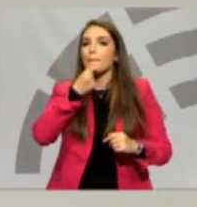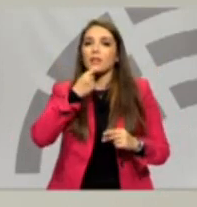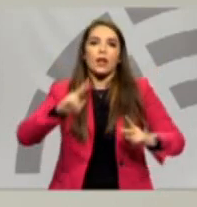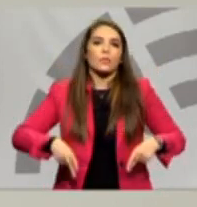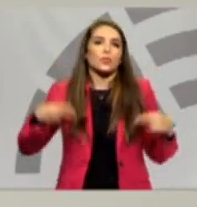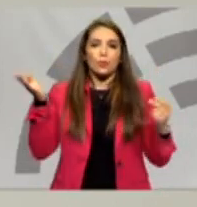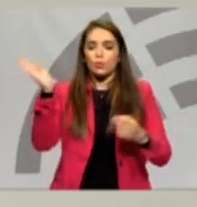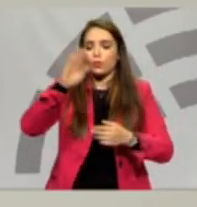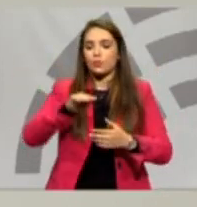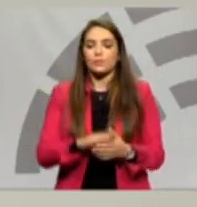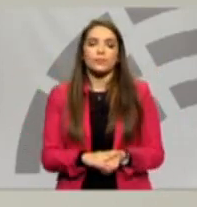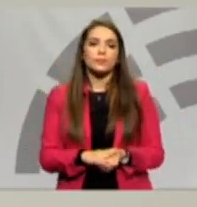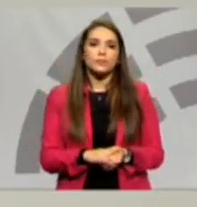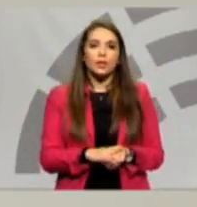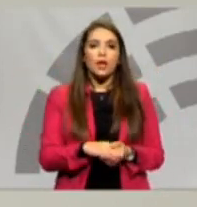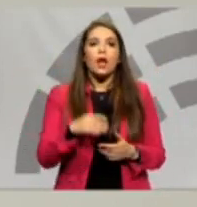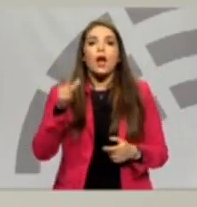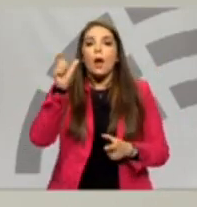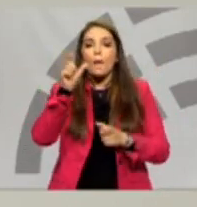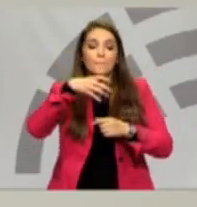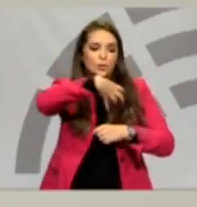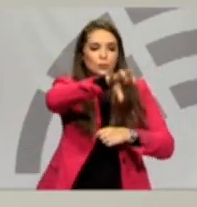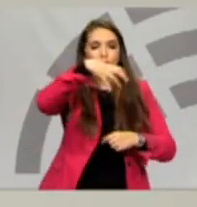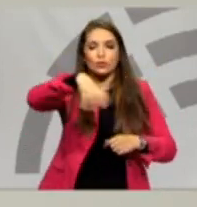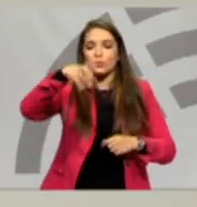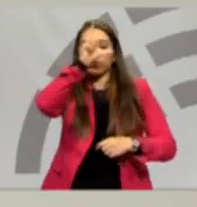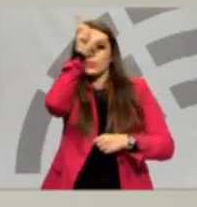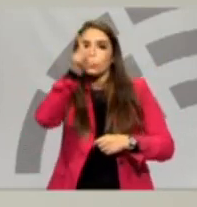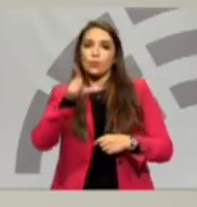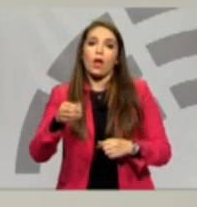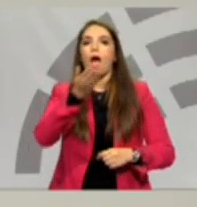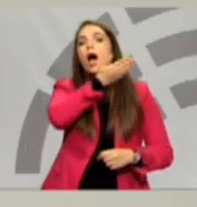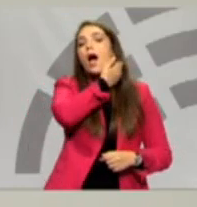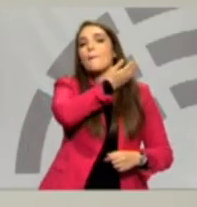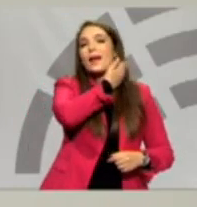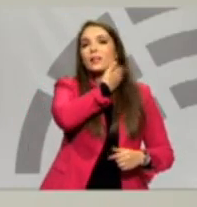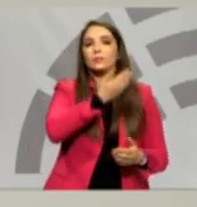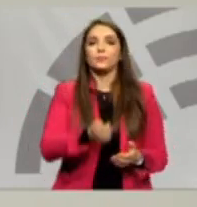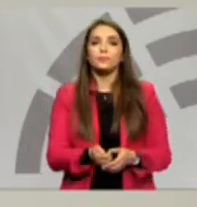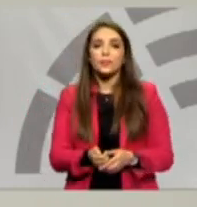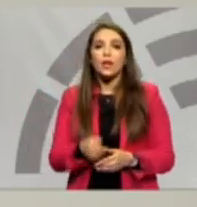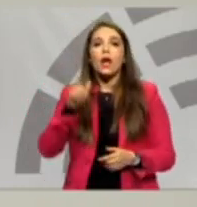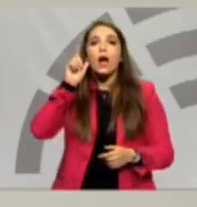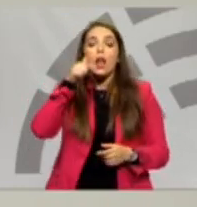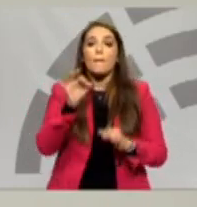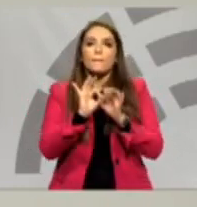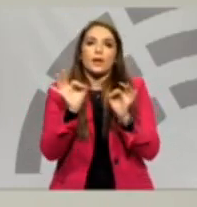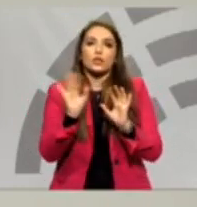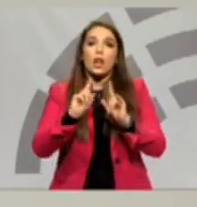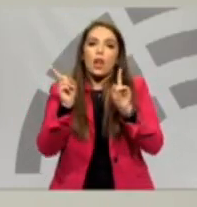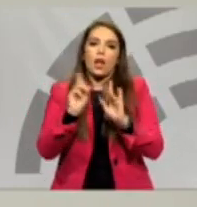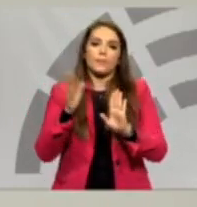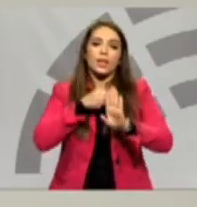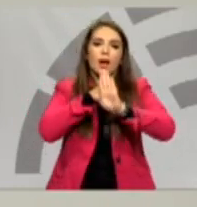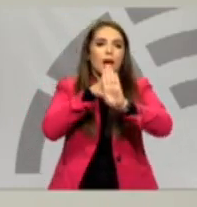حياتي ان كل شبر في تراب الوطن هو امانه في اعناقنا ولا مجال في التفريط